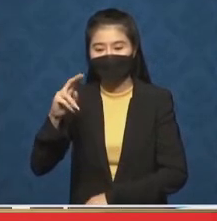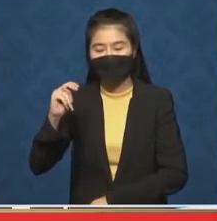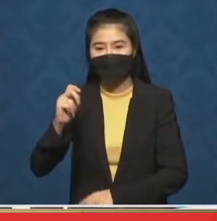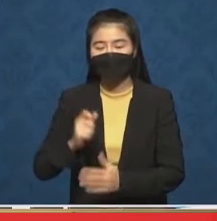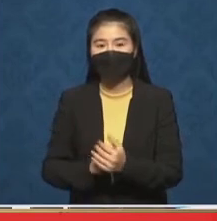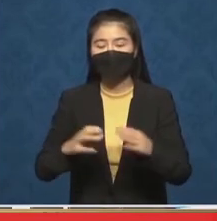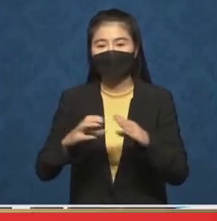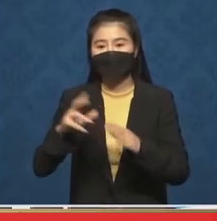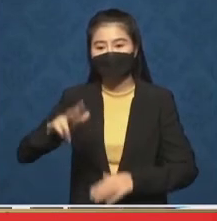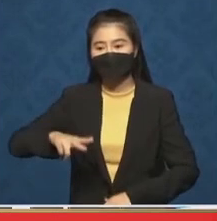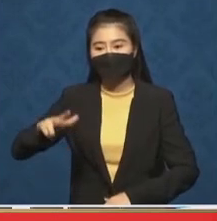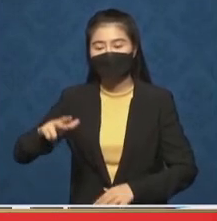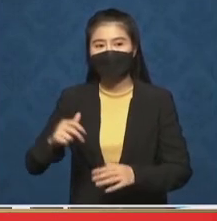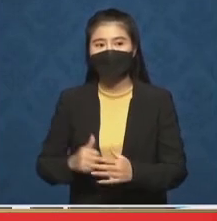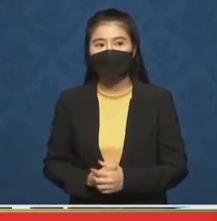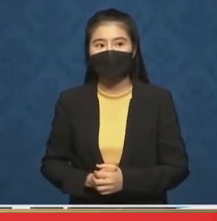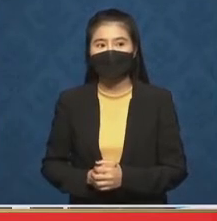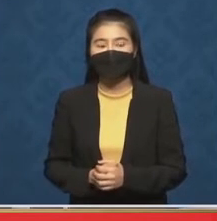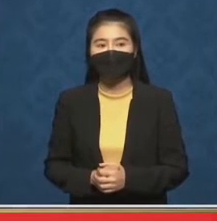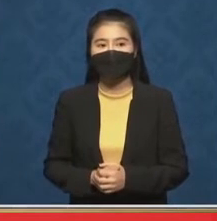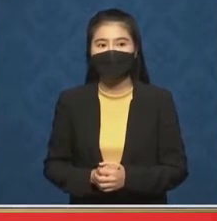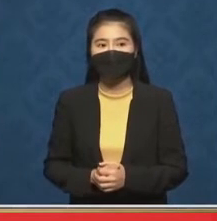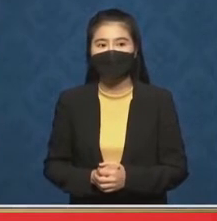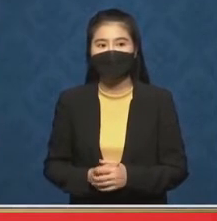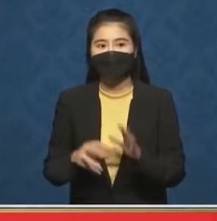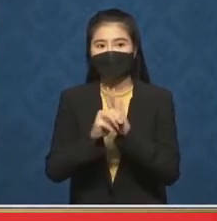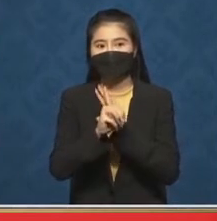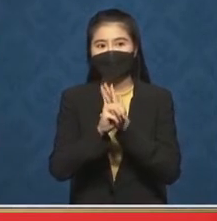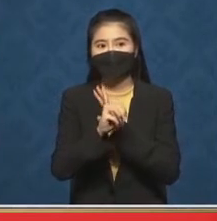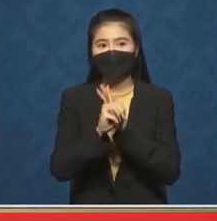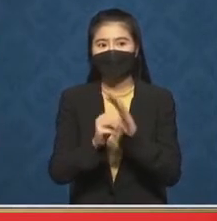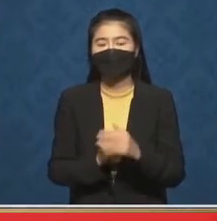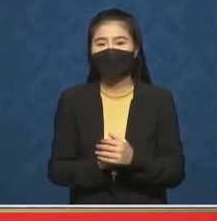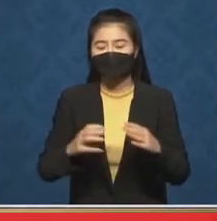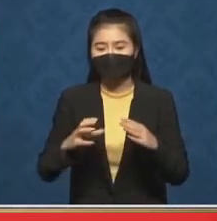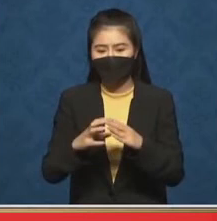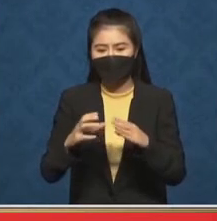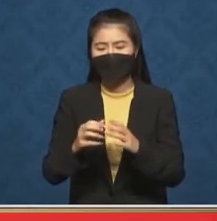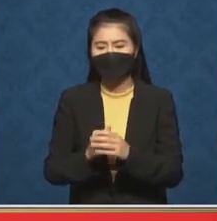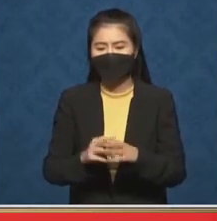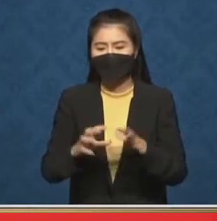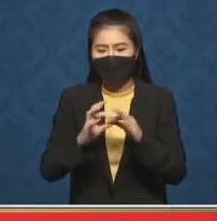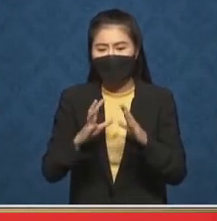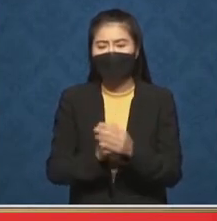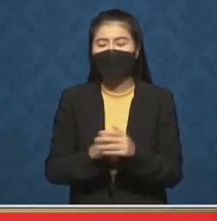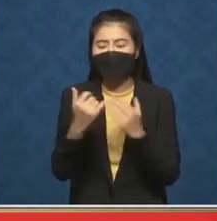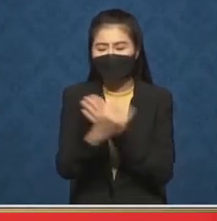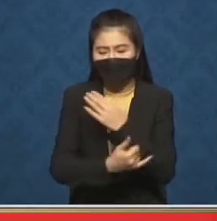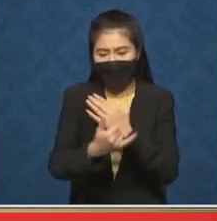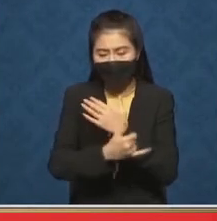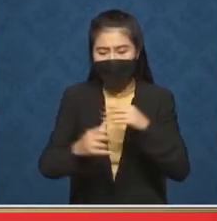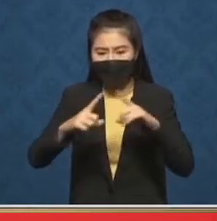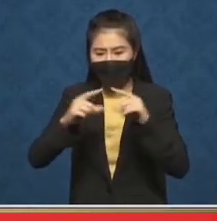อบกDERั้เกเราดchargerอครงหนึ่ผมเข้าใจได้ครัว่าการตางประเทศ ไมมอะไร แปซูookyท แ